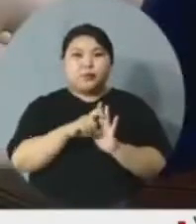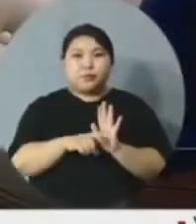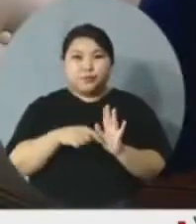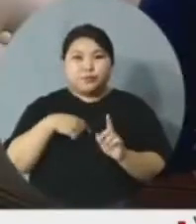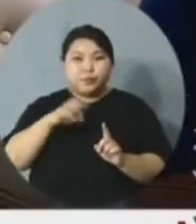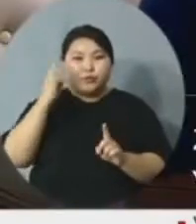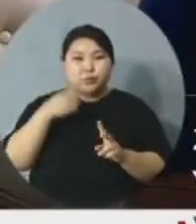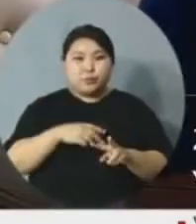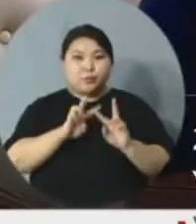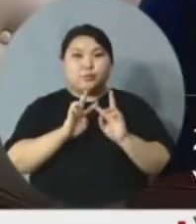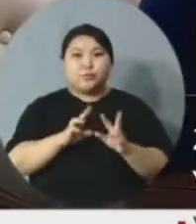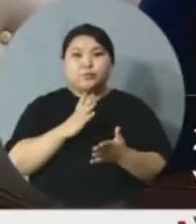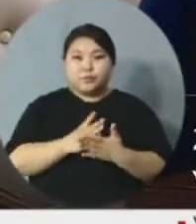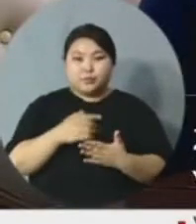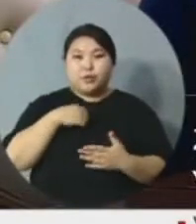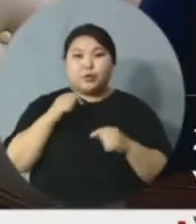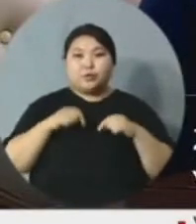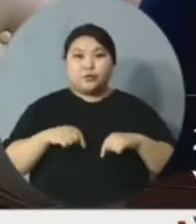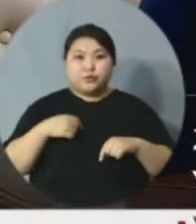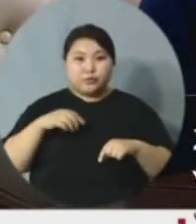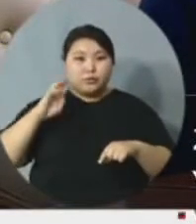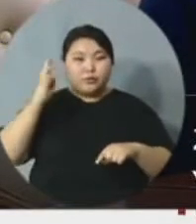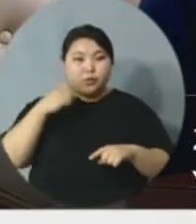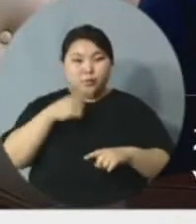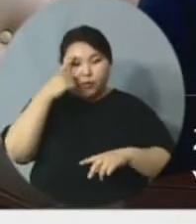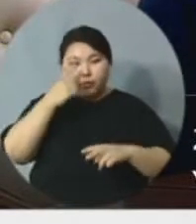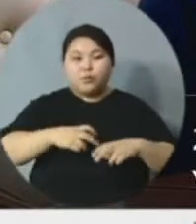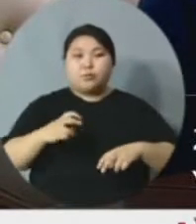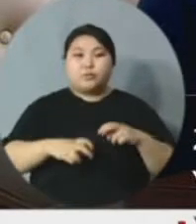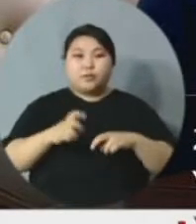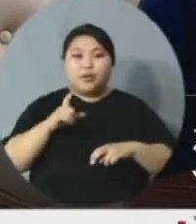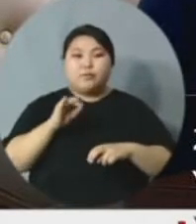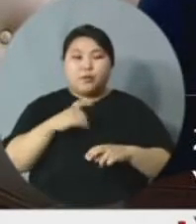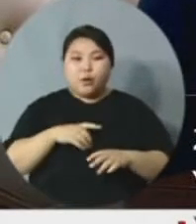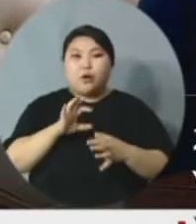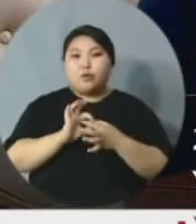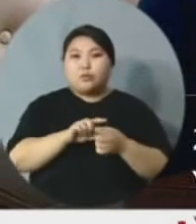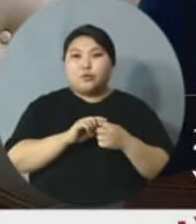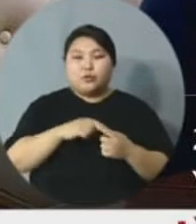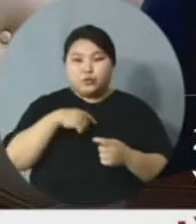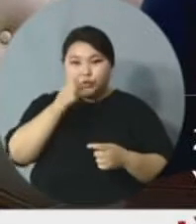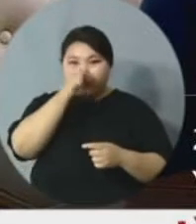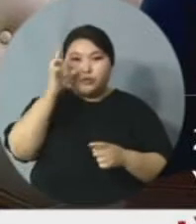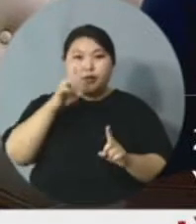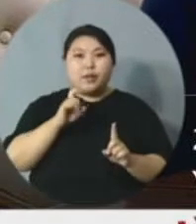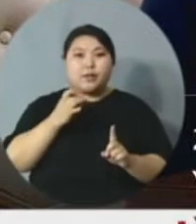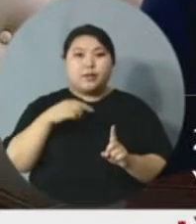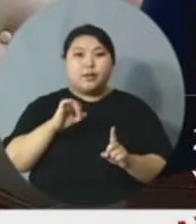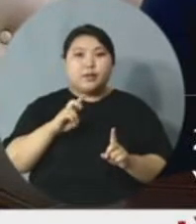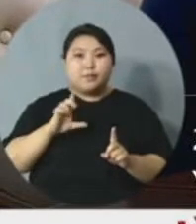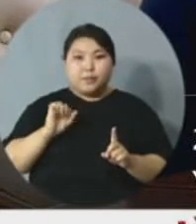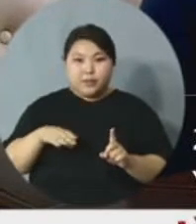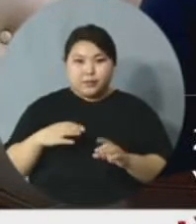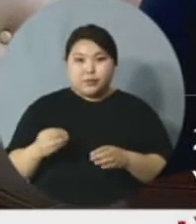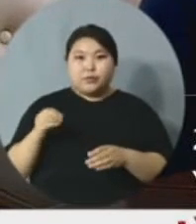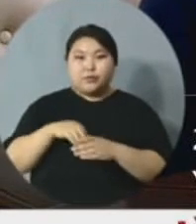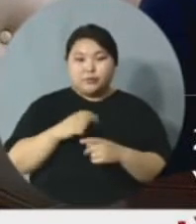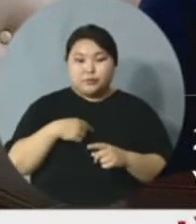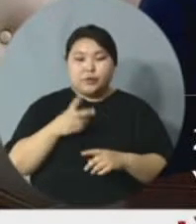Мэдээллийн хөтөлбөр тодруулгаар үргэлжлүүлж байгаа учраас манай өнөөдрийн тодруулгад Монголын үйл төвчний эрхлийн холбооны үйлчлэгч Эрдэнэ Хатаар оролцож байна. За